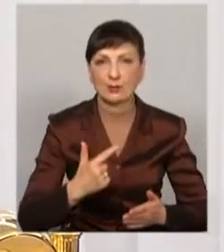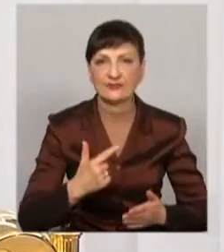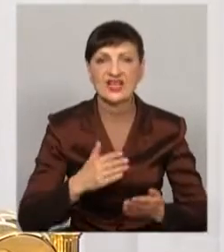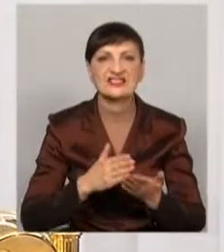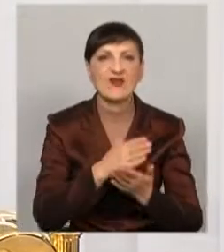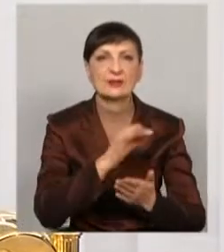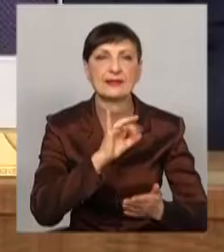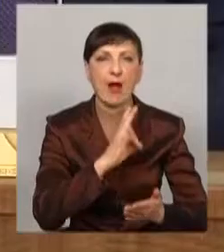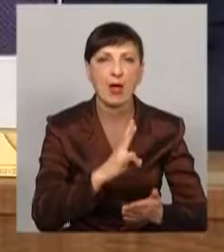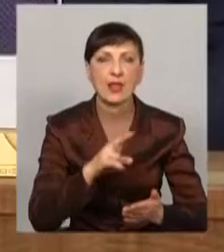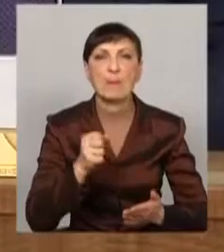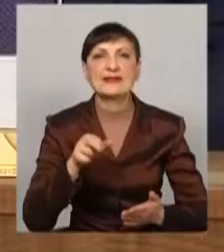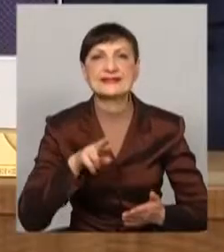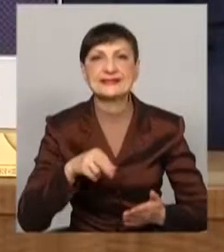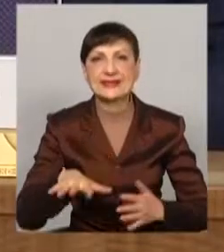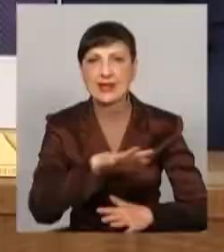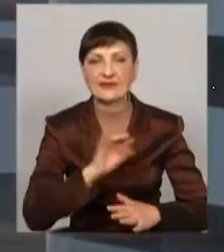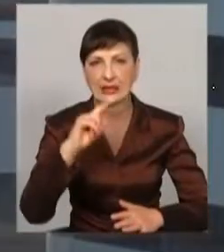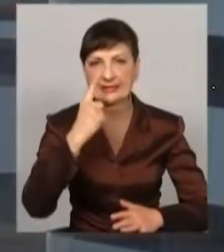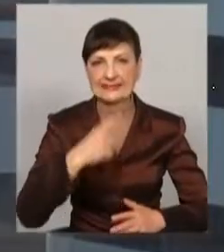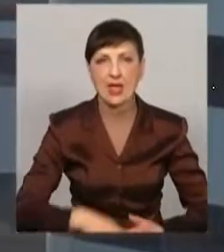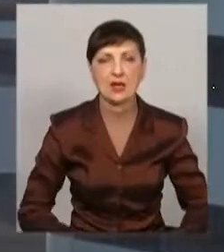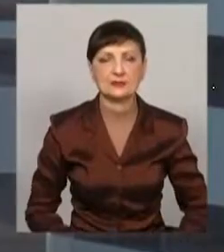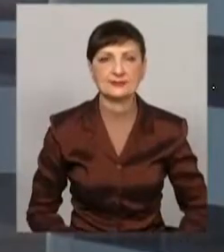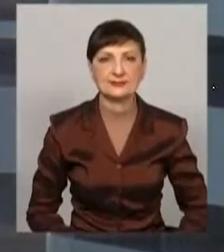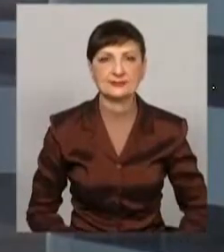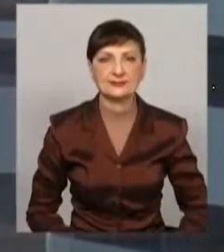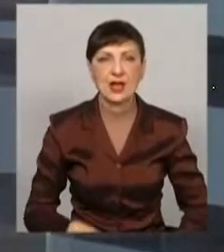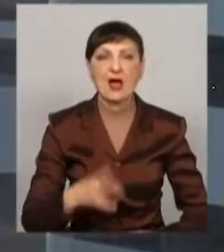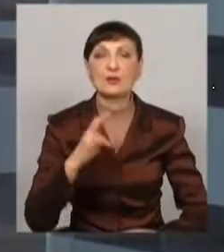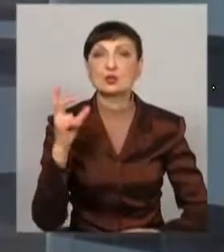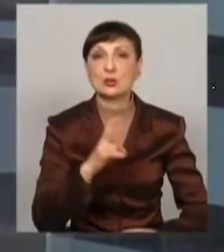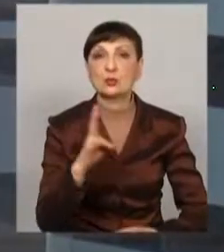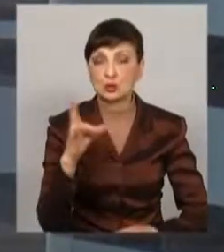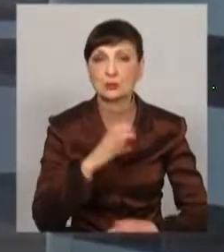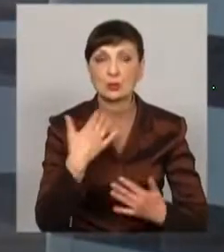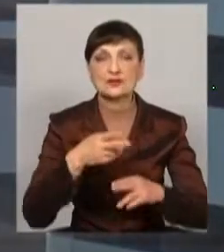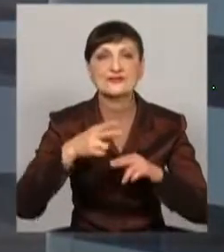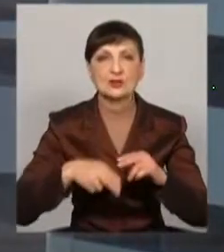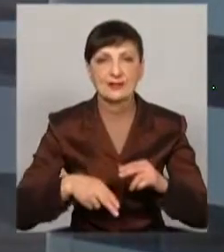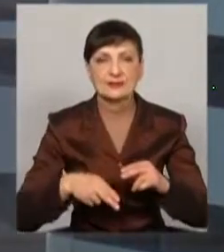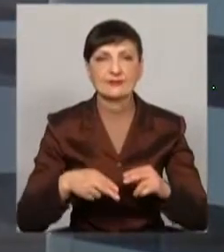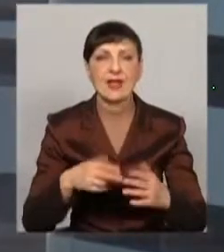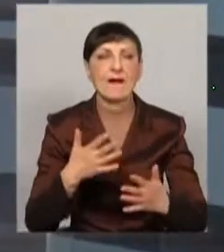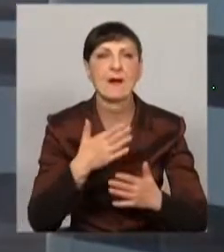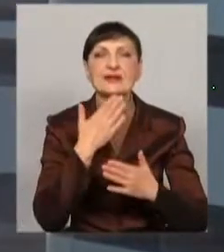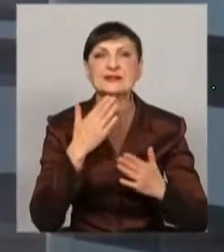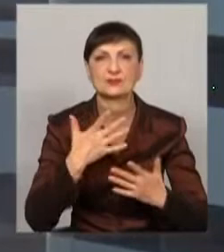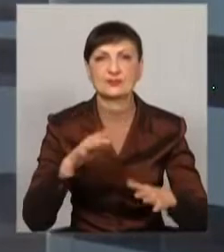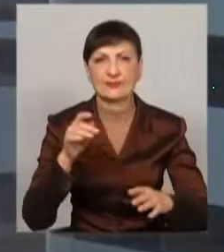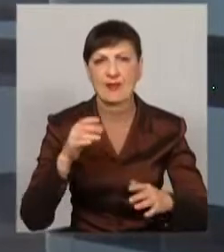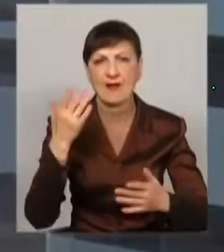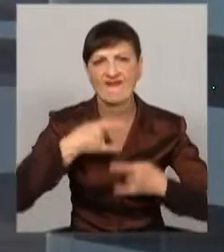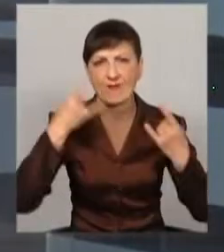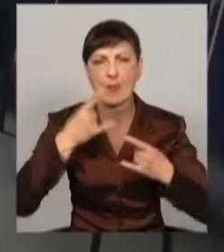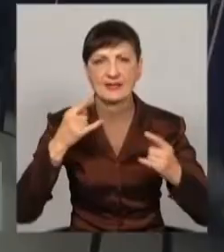Иран, Персидский залив и Индию. В столице завершается одно из главных событий медиа-индустрии. Сегодня